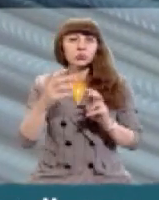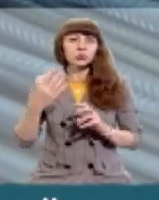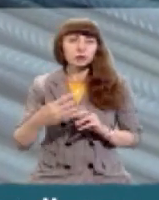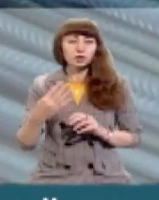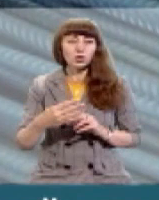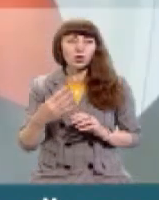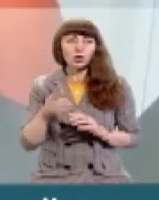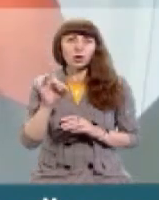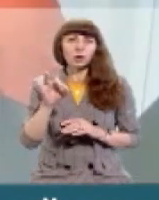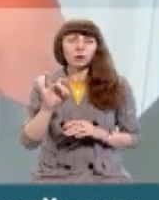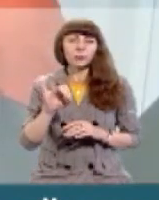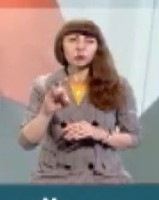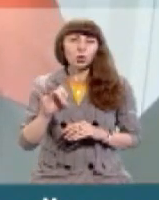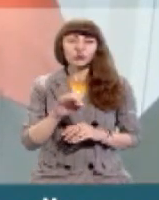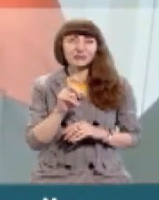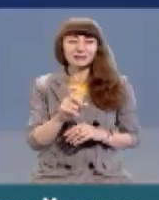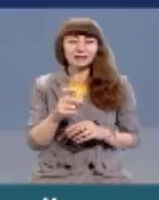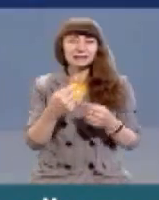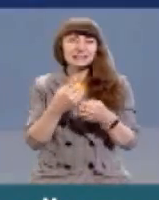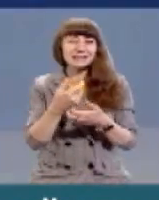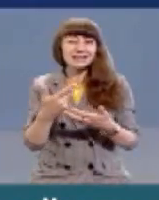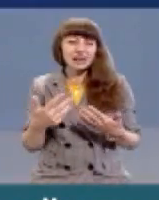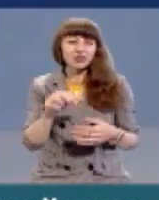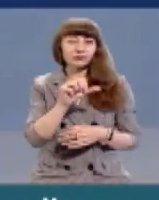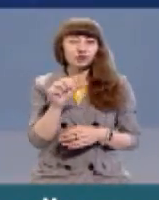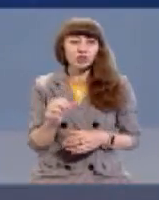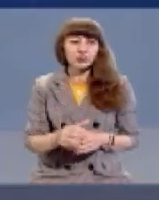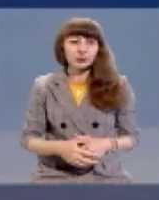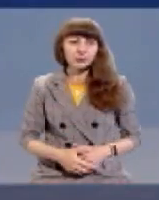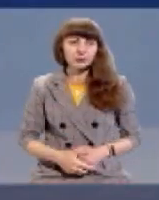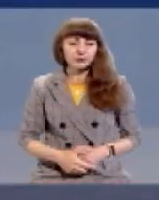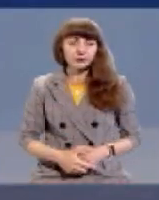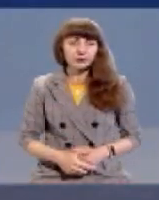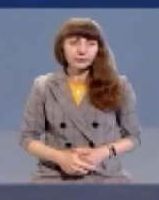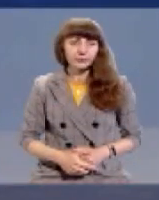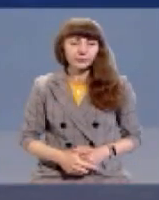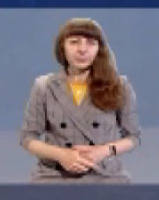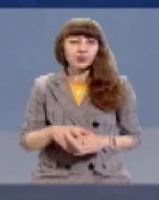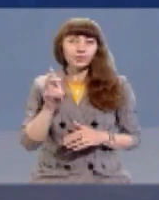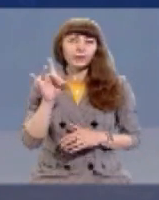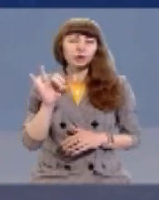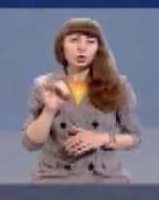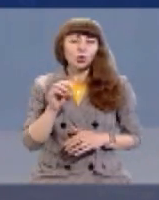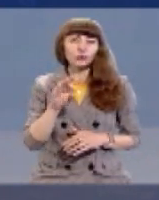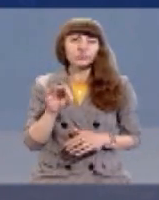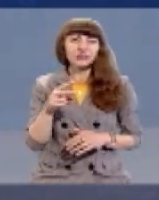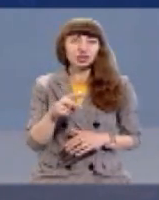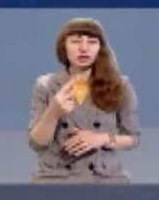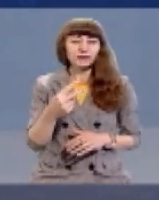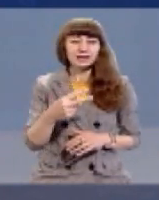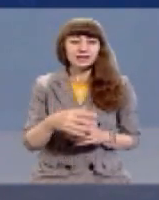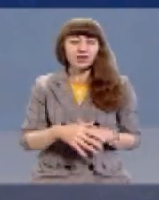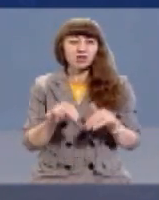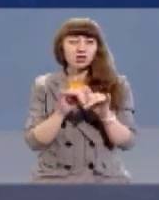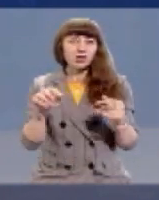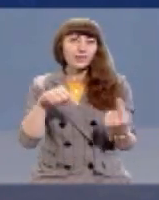кубов бетонных изделий в час. В сфере промышленности реализуется проект ОКСТ-бетон-2022, расширение действующего